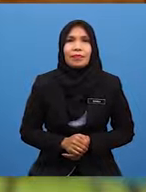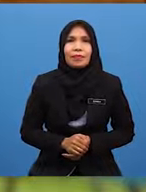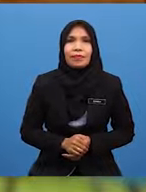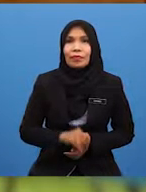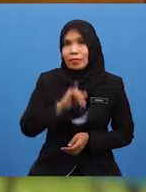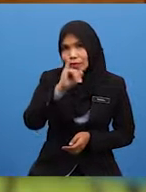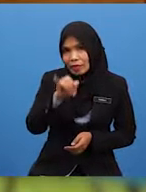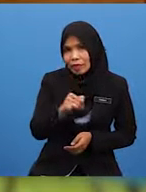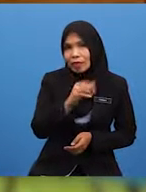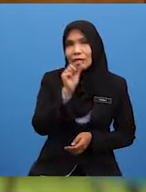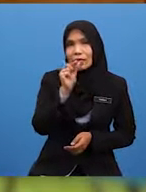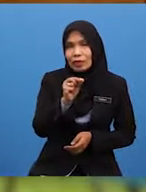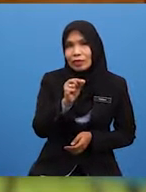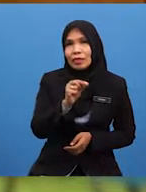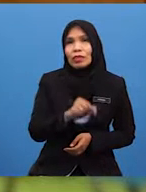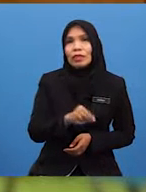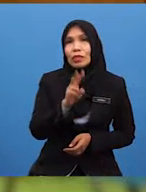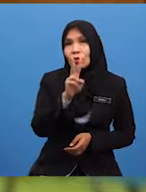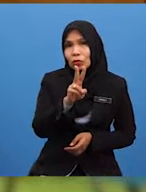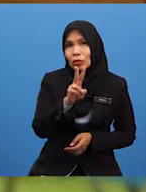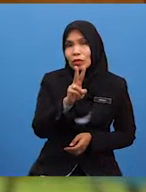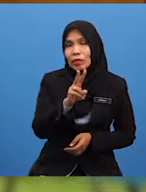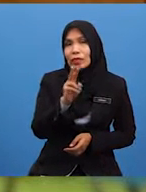J, titik